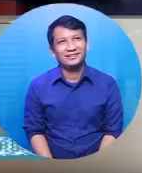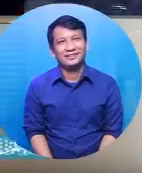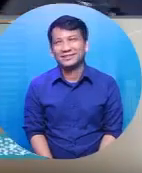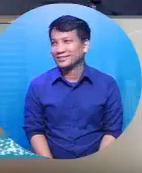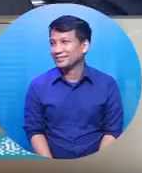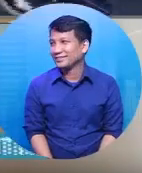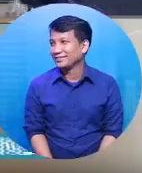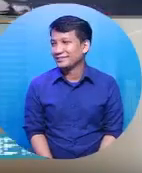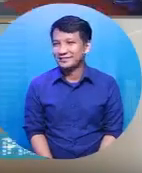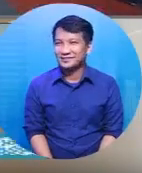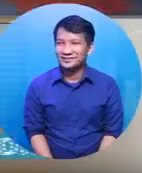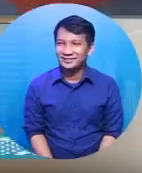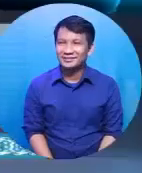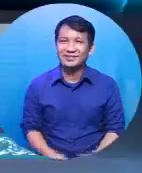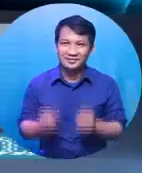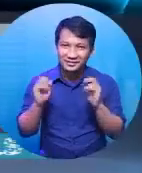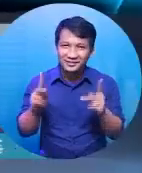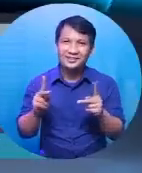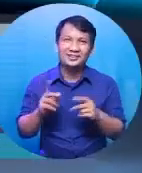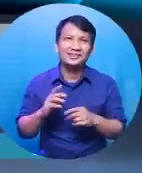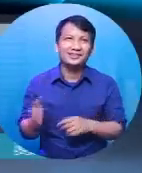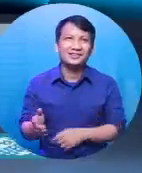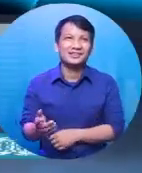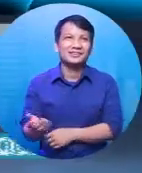Okay na? Okay na.